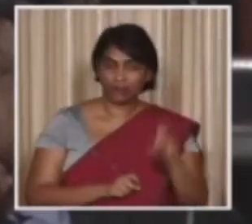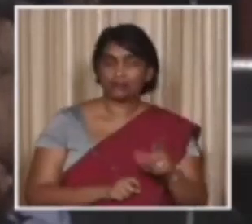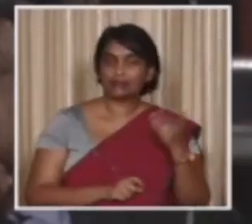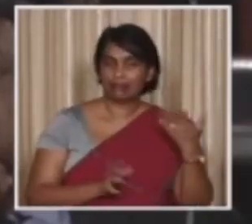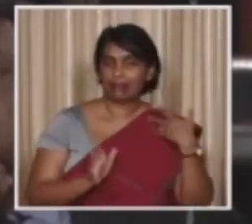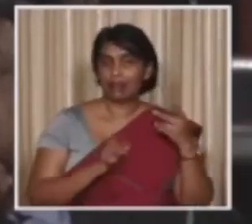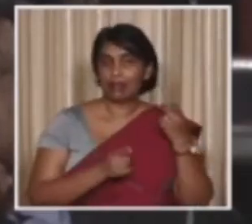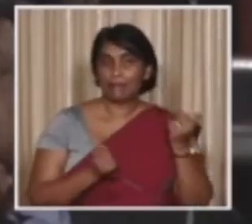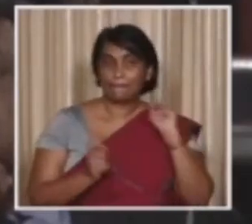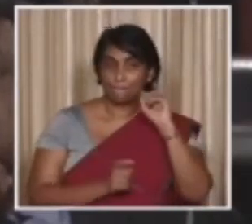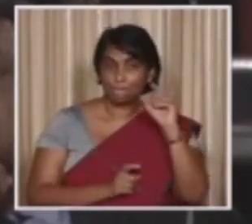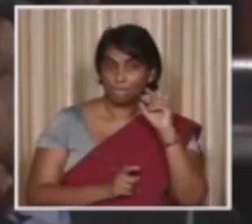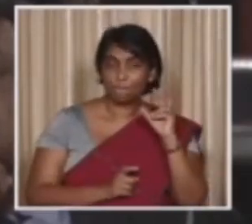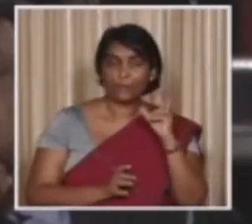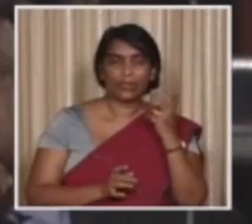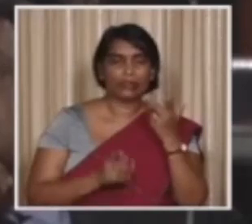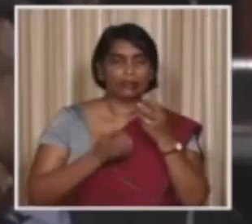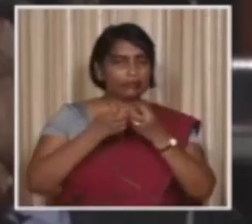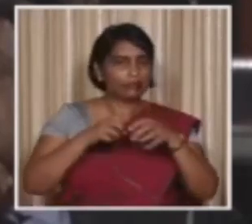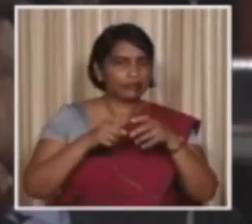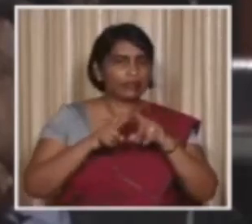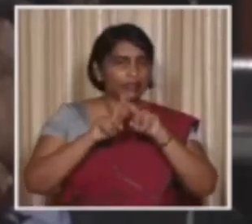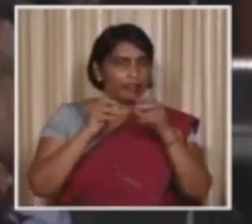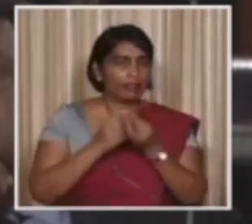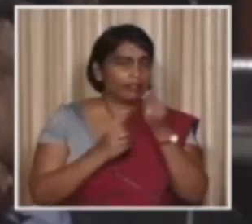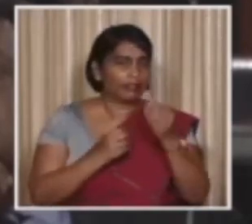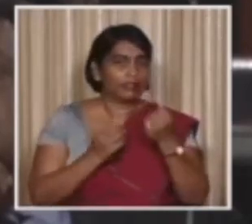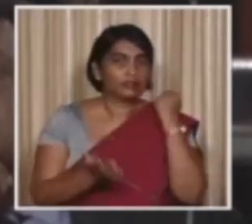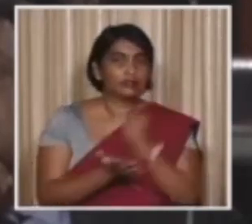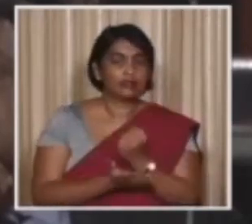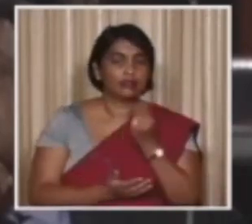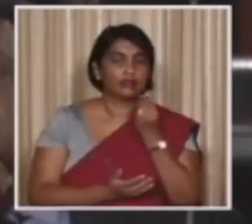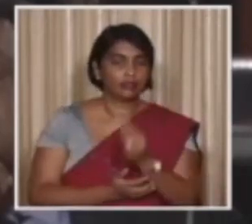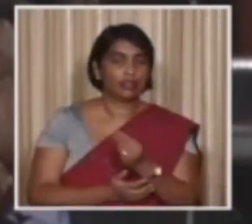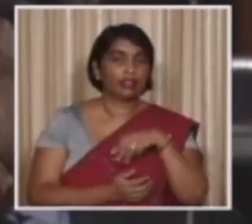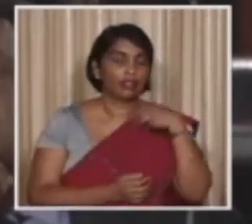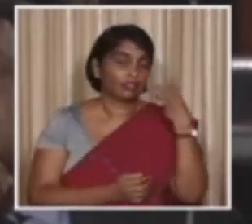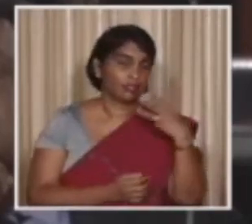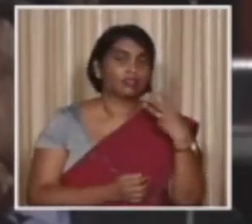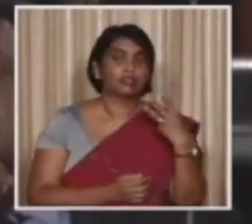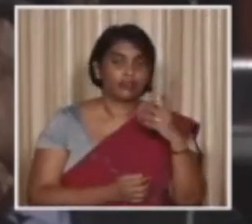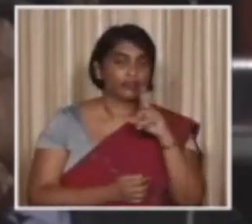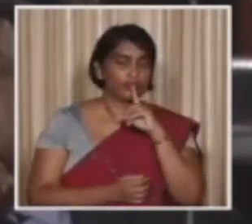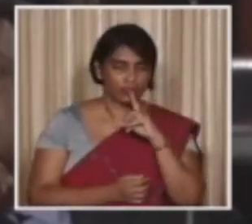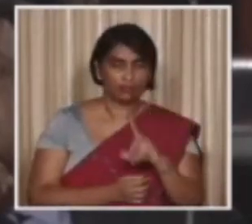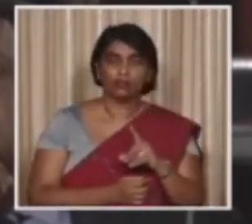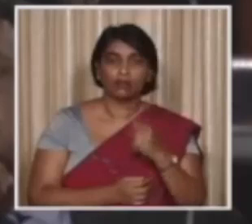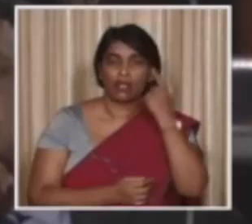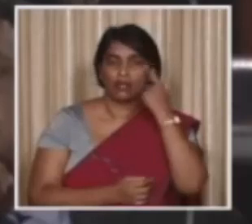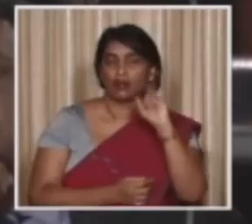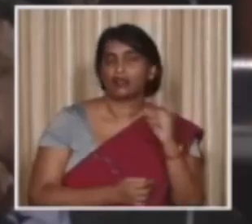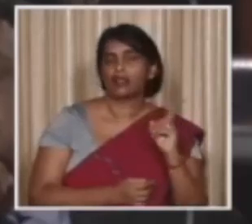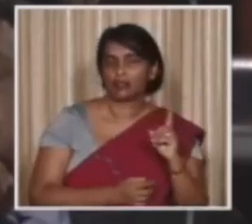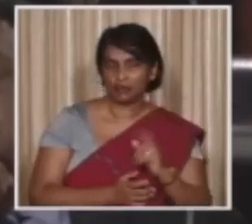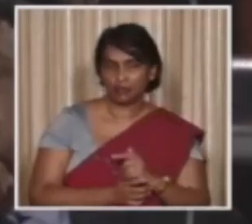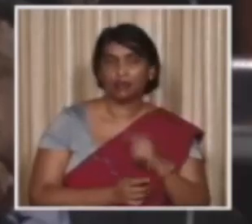අර බිත්තර දියර ලබා දෙන්න අවශ්‍ය සහතිකය දෙන්න දැන් එක්කෙනෙක් දවස් 3ක් කියලා තියෙනවා එහෙ අමාරුවක් කියලා.